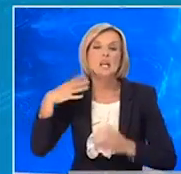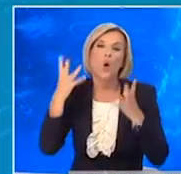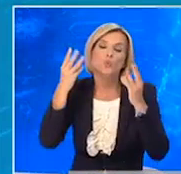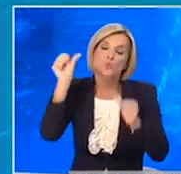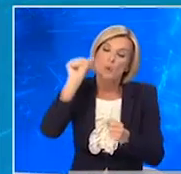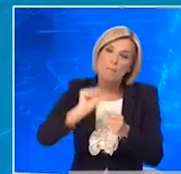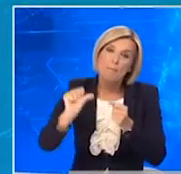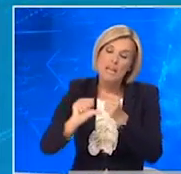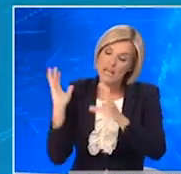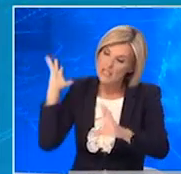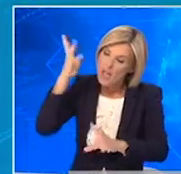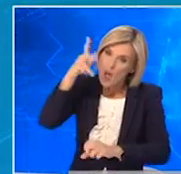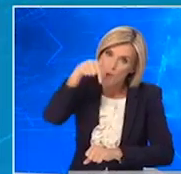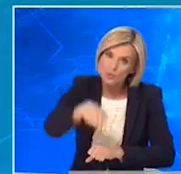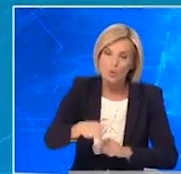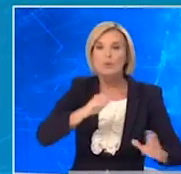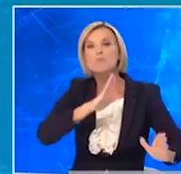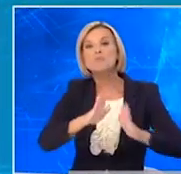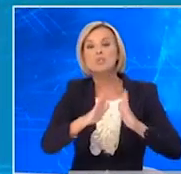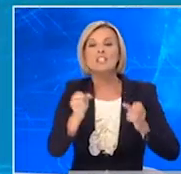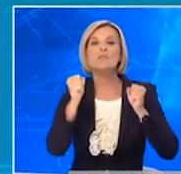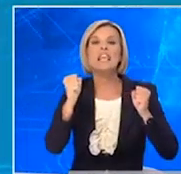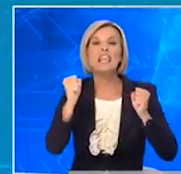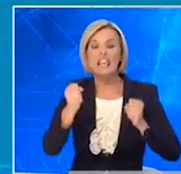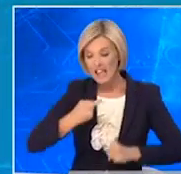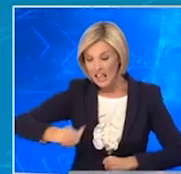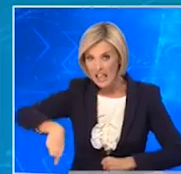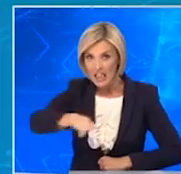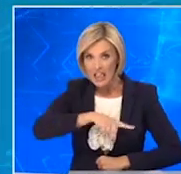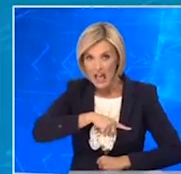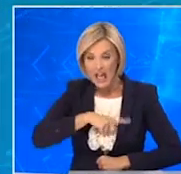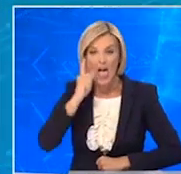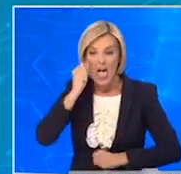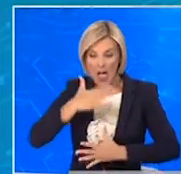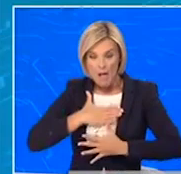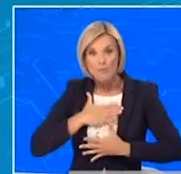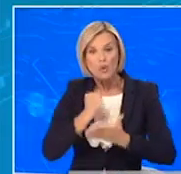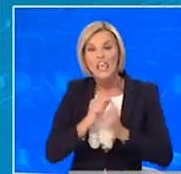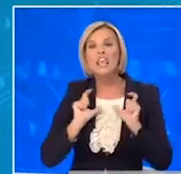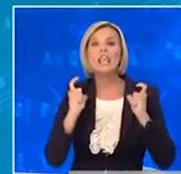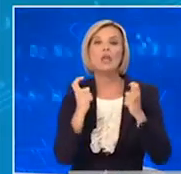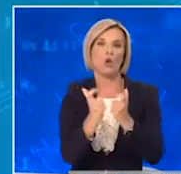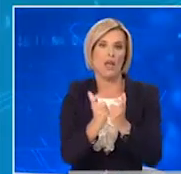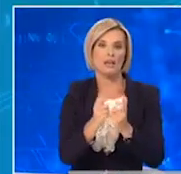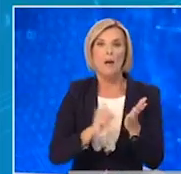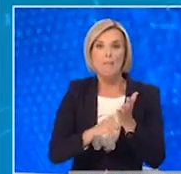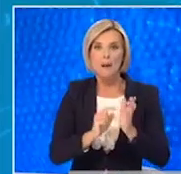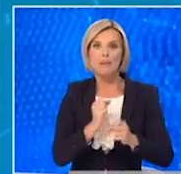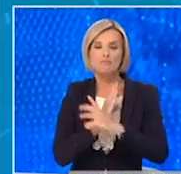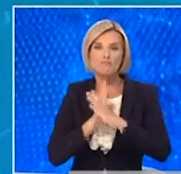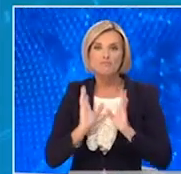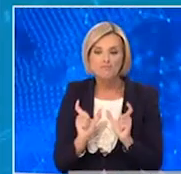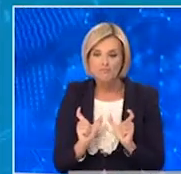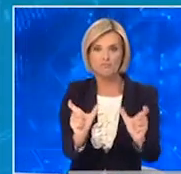στόχο να προστατεύσουμε την υγεία τη δική μας αλλά και των γύρων μας, να δημιουργήσουμε ανάχωμα στην νόσο. Όσο και αν το καλοκαίρι